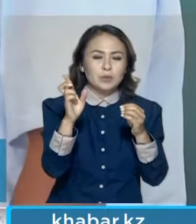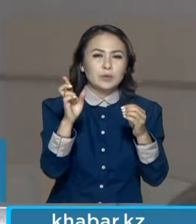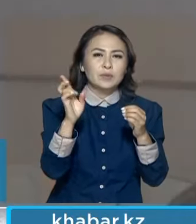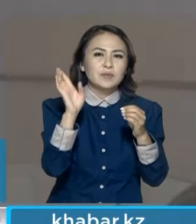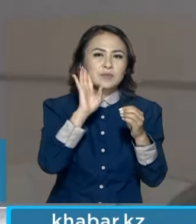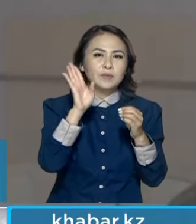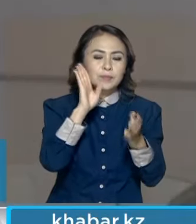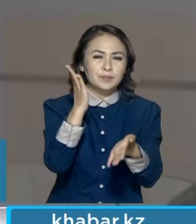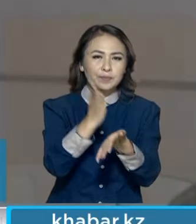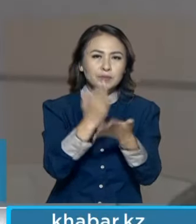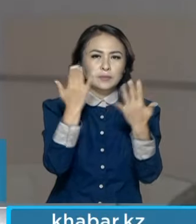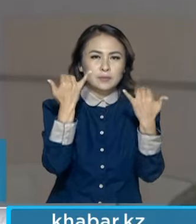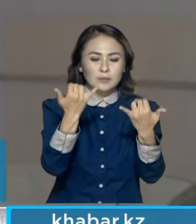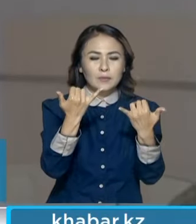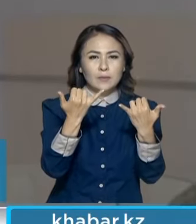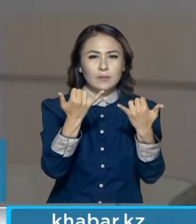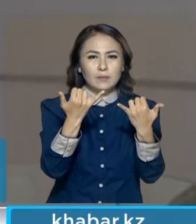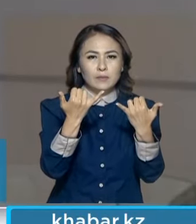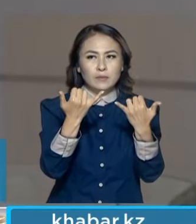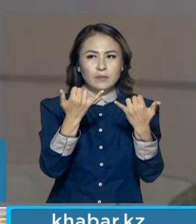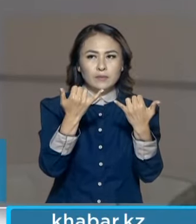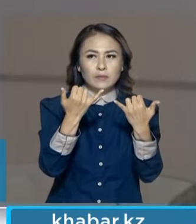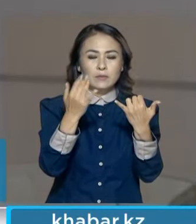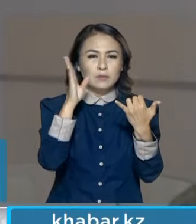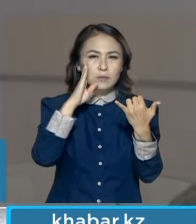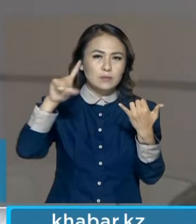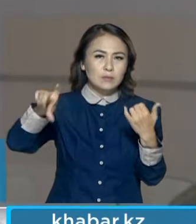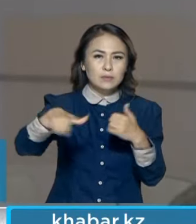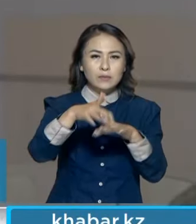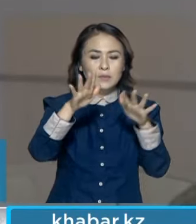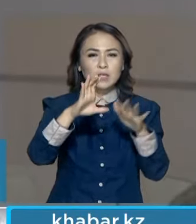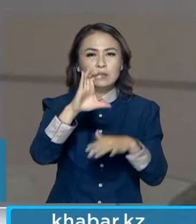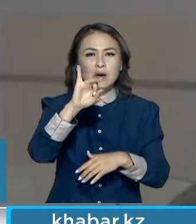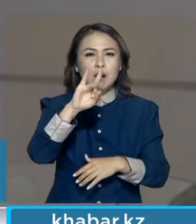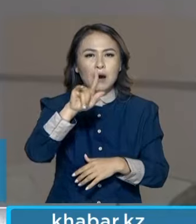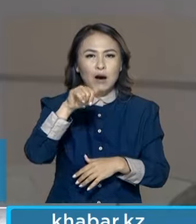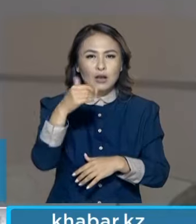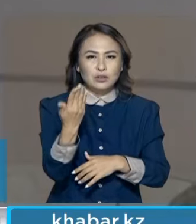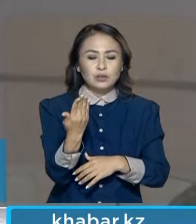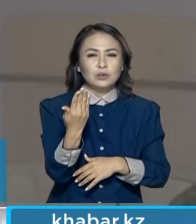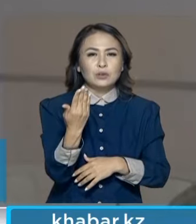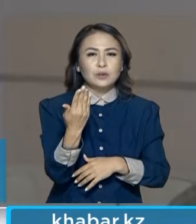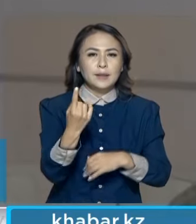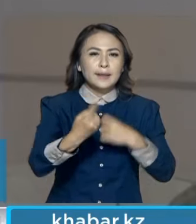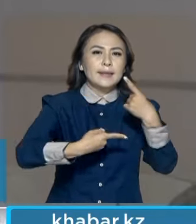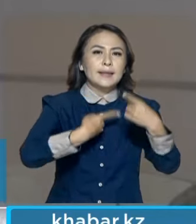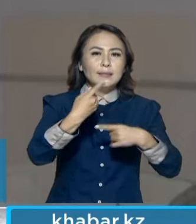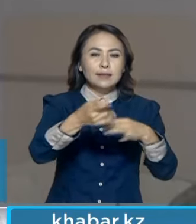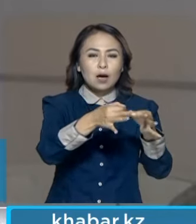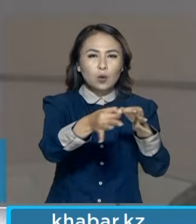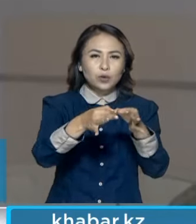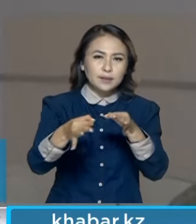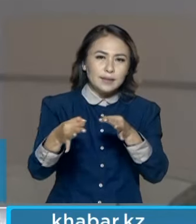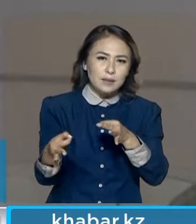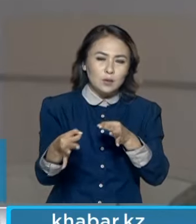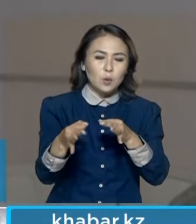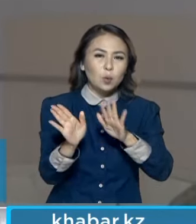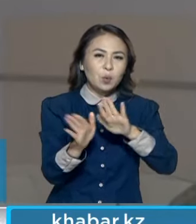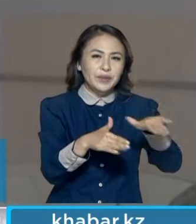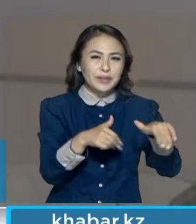отырмыз. Зақ ханым бүгінгі каналдарынан Сарағаш ауданына, Келес аудандарына өткен